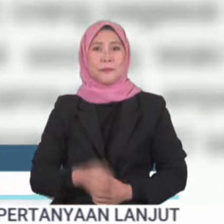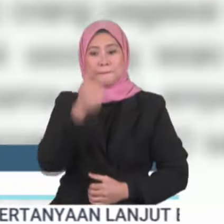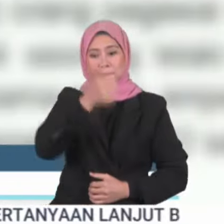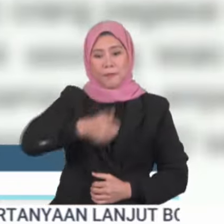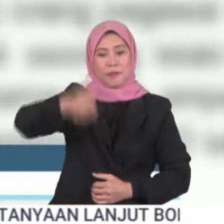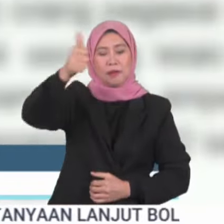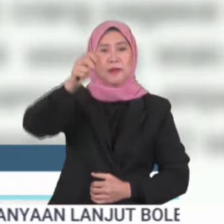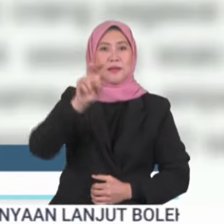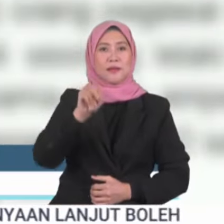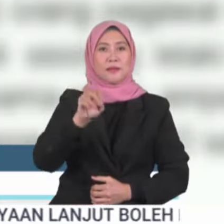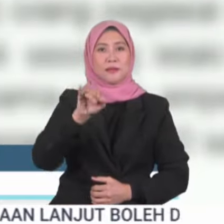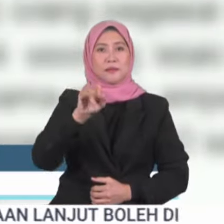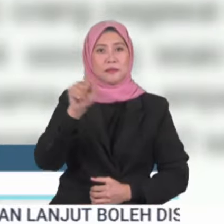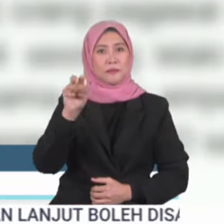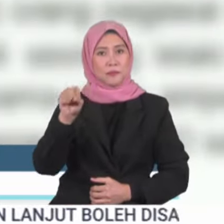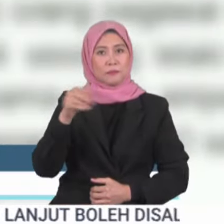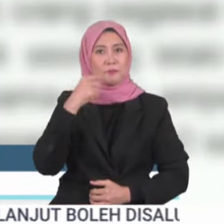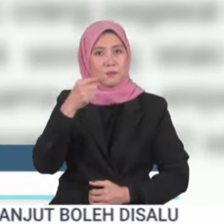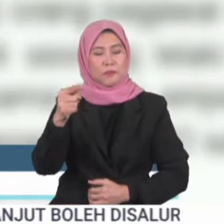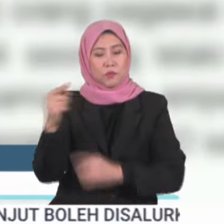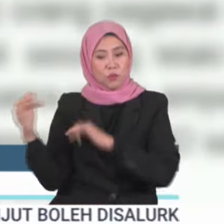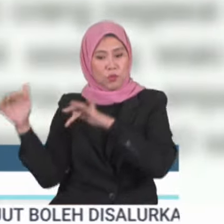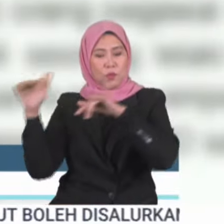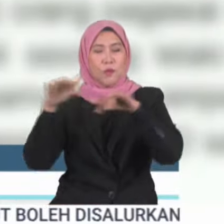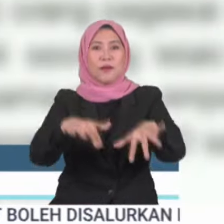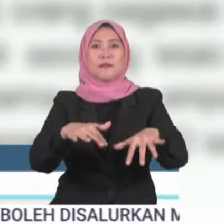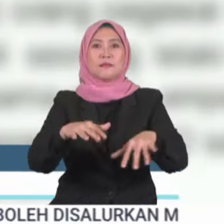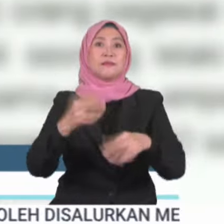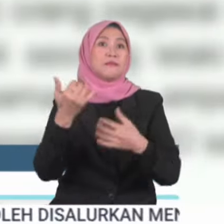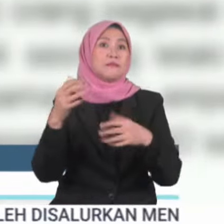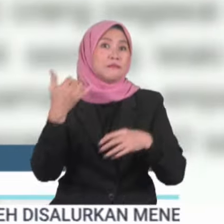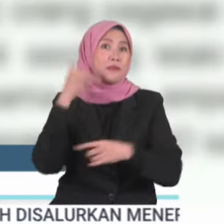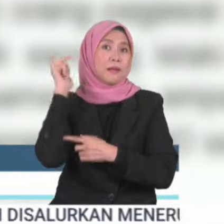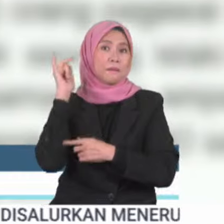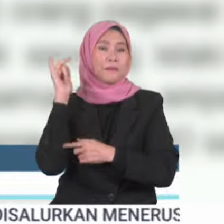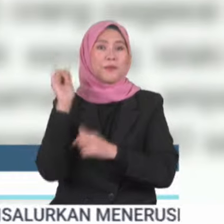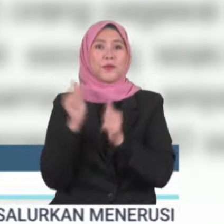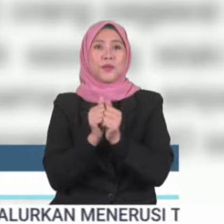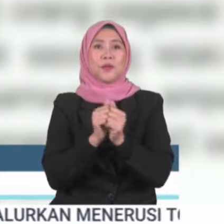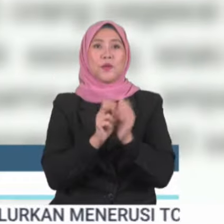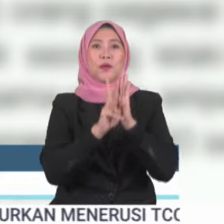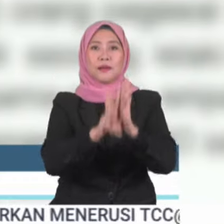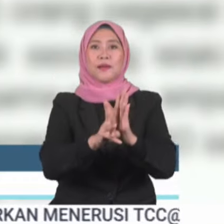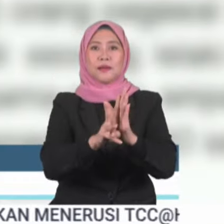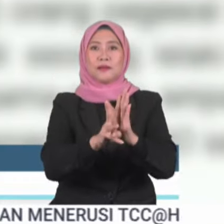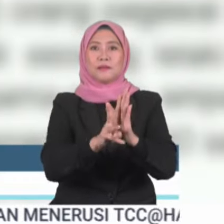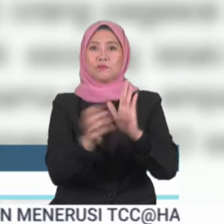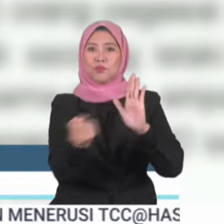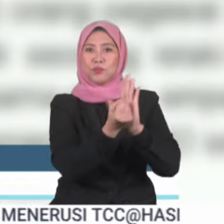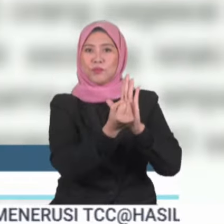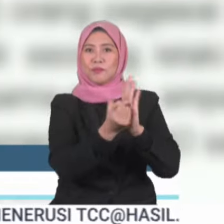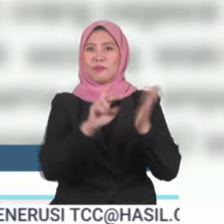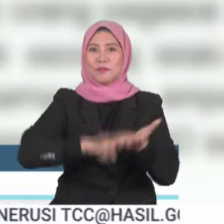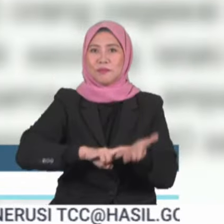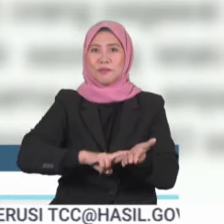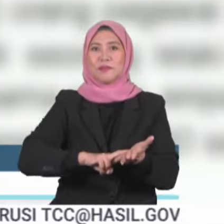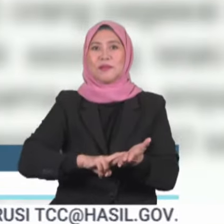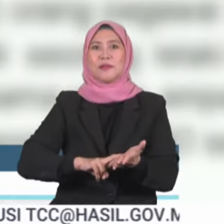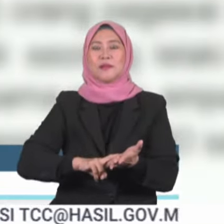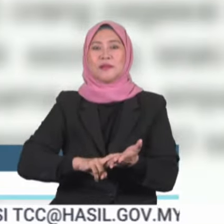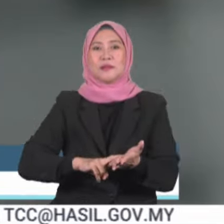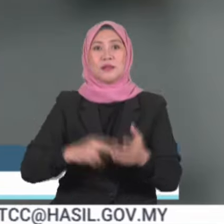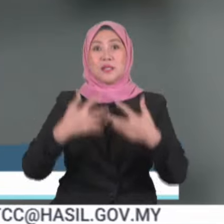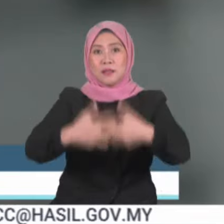Pengarah Muhammad Nizam Jamaluddin berkata serbuan dilakukan pihaknya semalam bersama wakil pemilik cap dagangan berdaftar di gudang